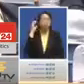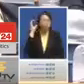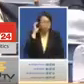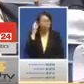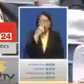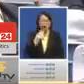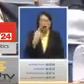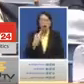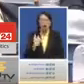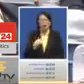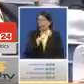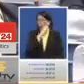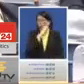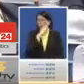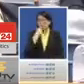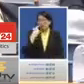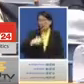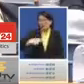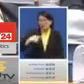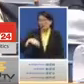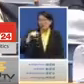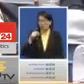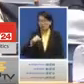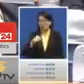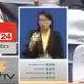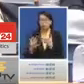ติดตัดเชิงติดคุกแล้วหนีเอาอย่างนั้นใช่ไหมครับขอบคุณครับ